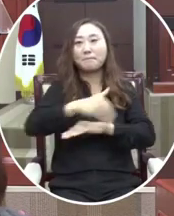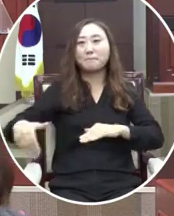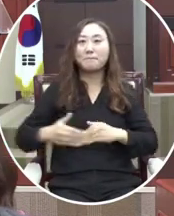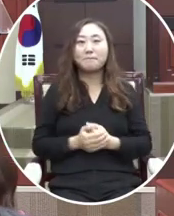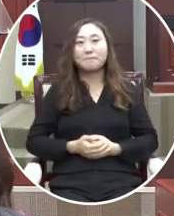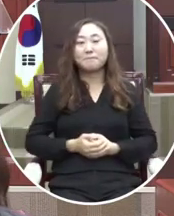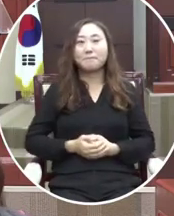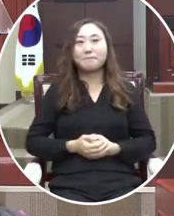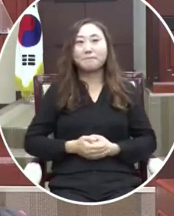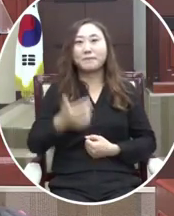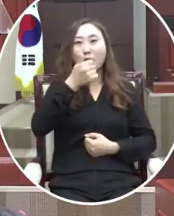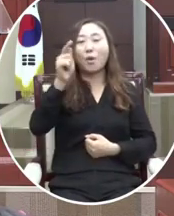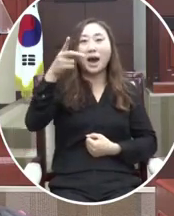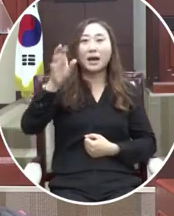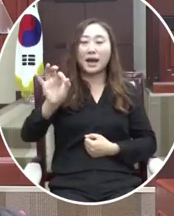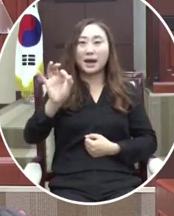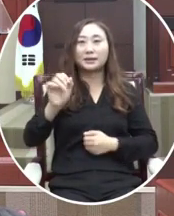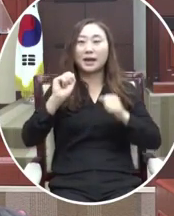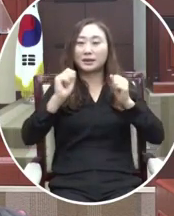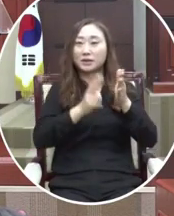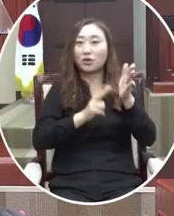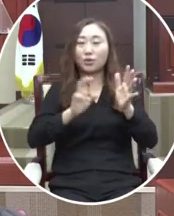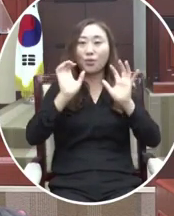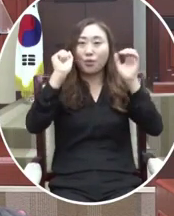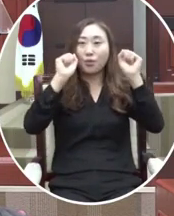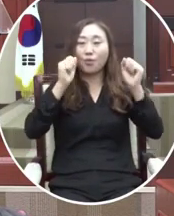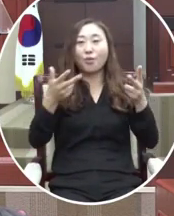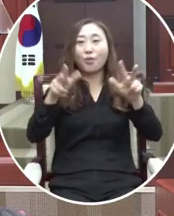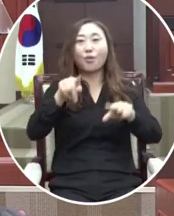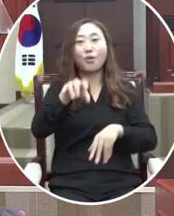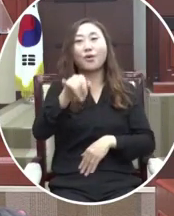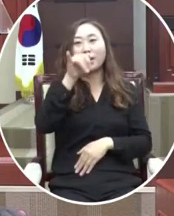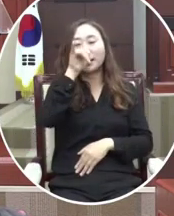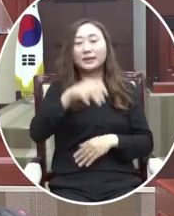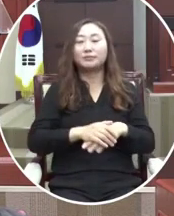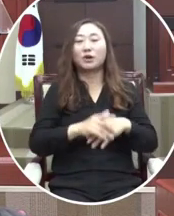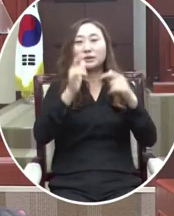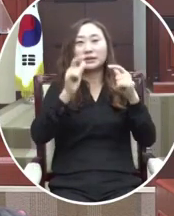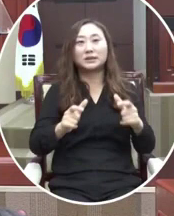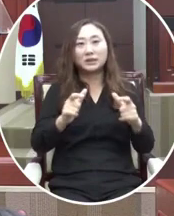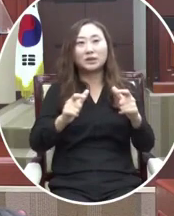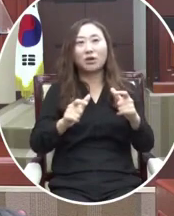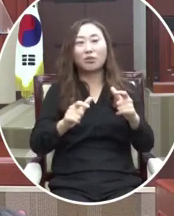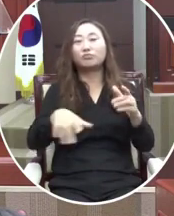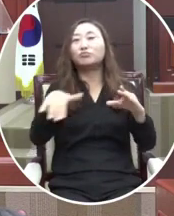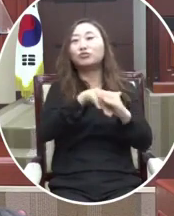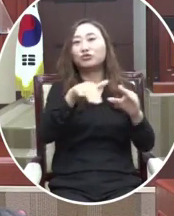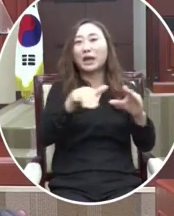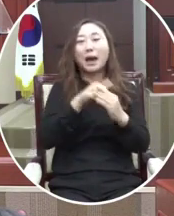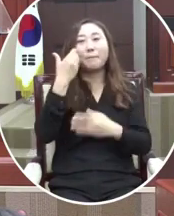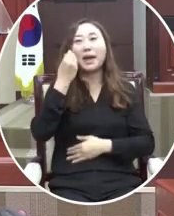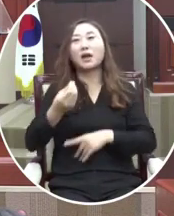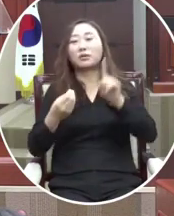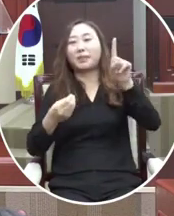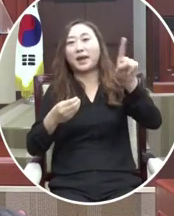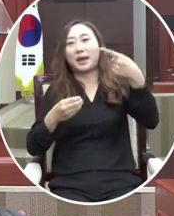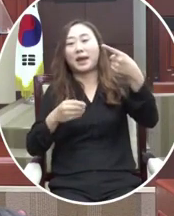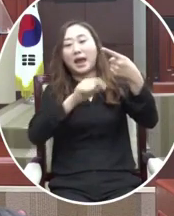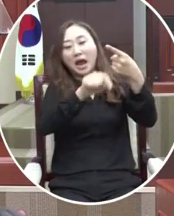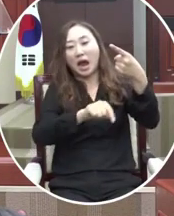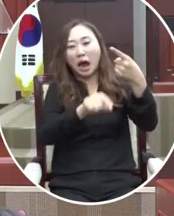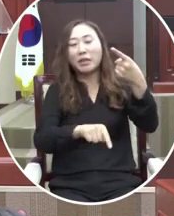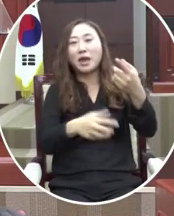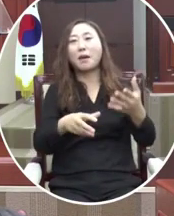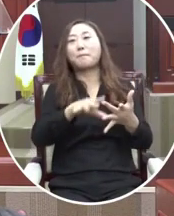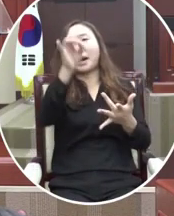완성하겠습니다 화랑대 철도 공원은 문화체육 관광부에서지 지역문화 매력 선으로 선정해 에 국내의